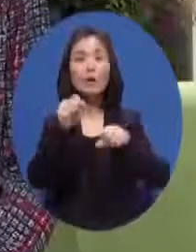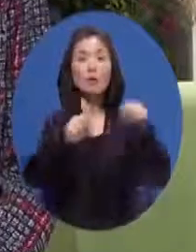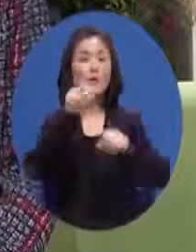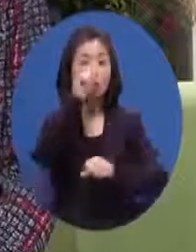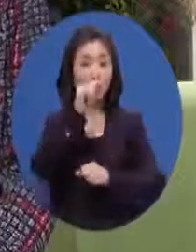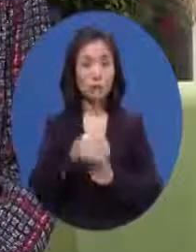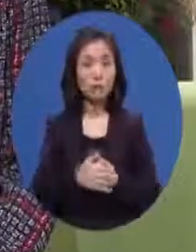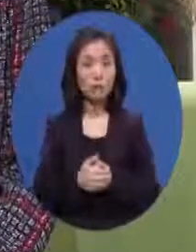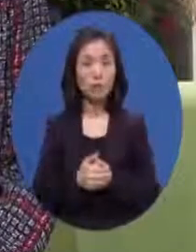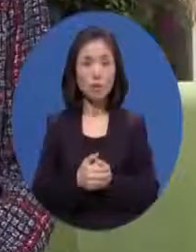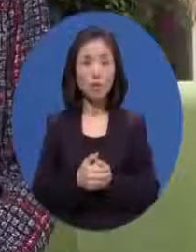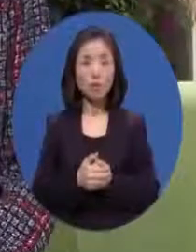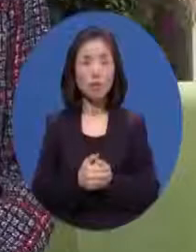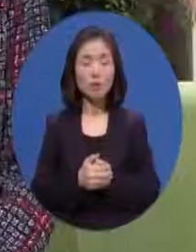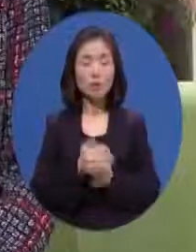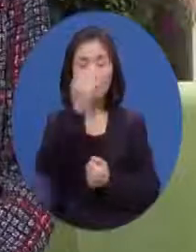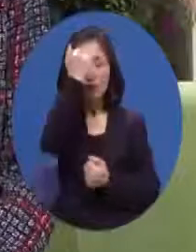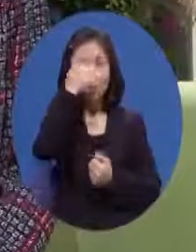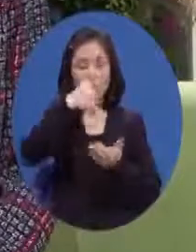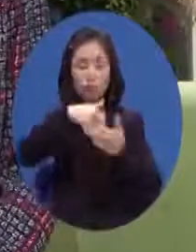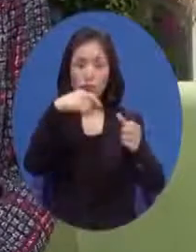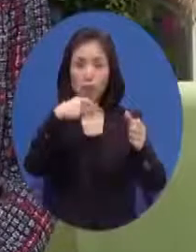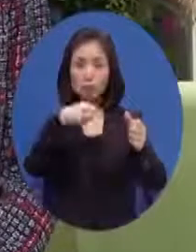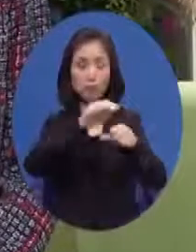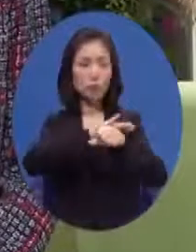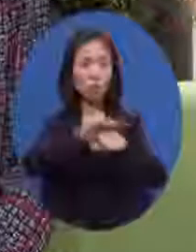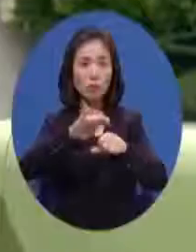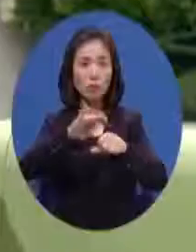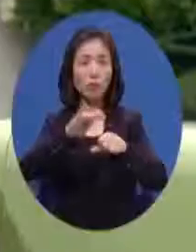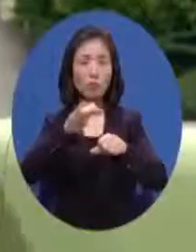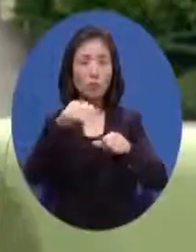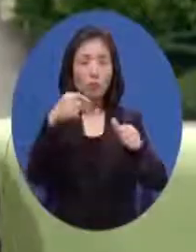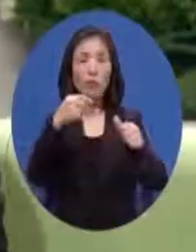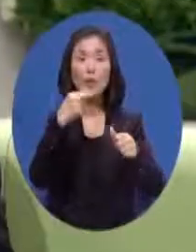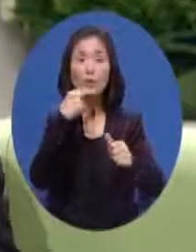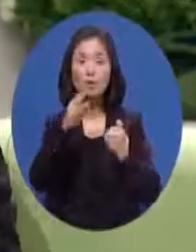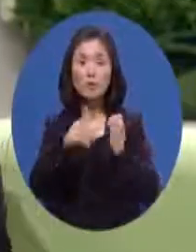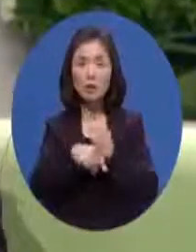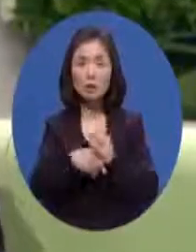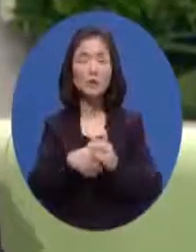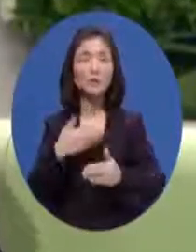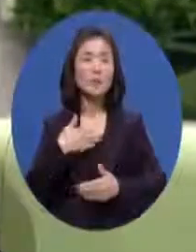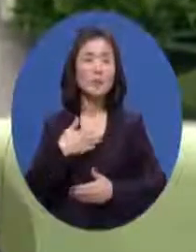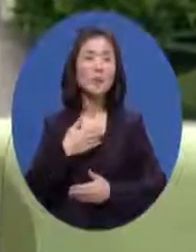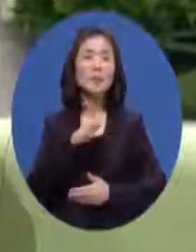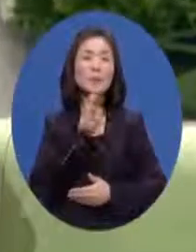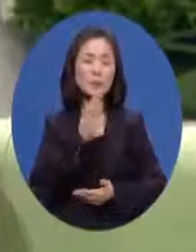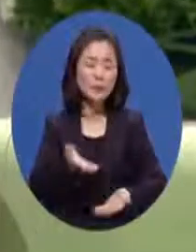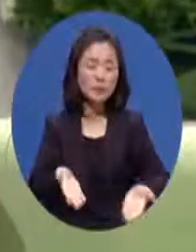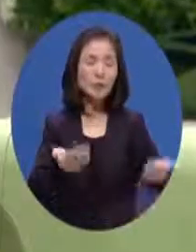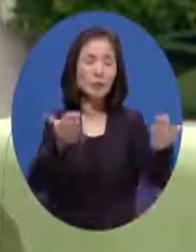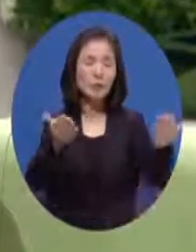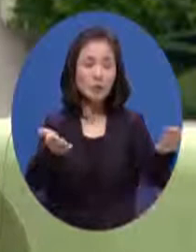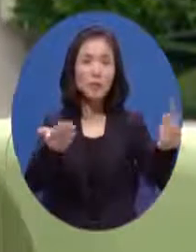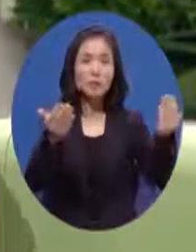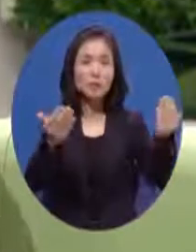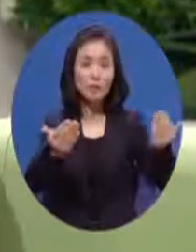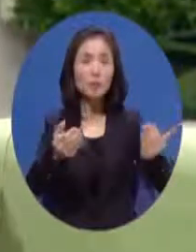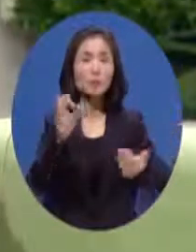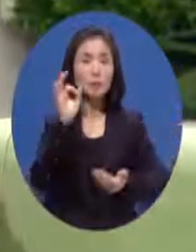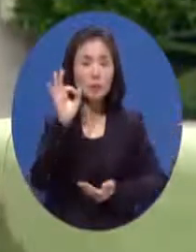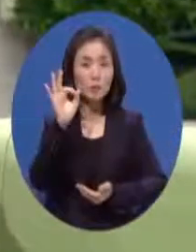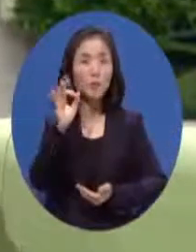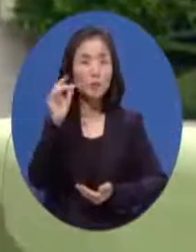또 훈육을 제대로 받지 못했을 때 너무 그냥 그냥 집안의 대장으로 키워갖고 자기 하고 싶은 거